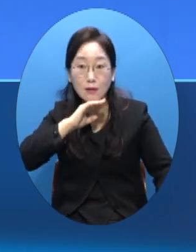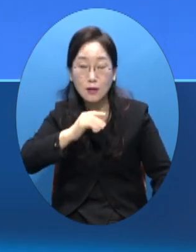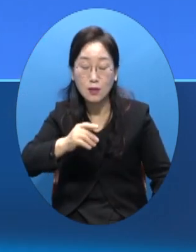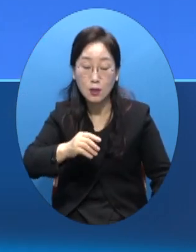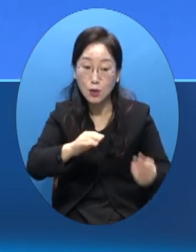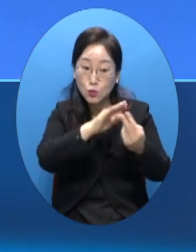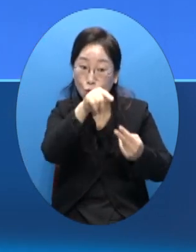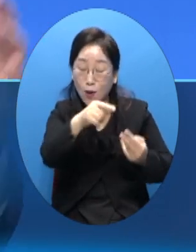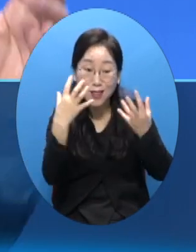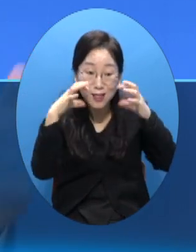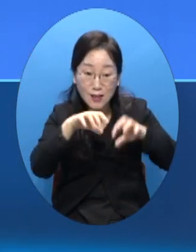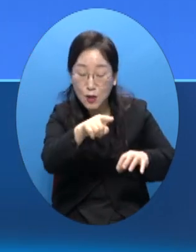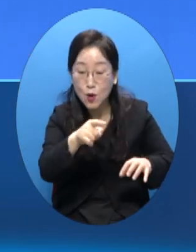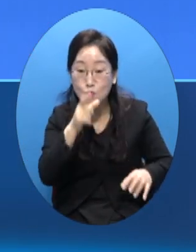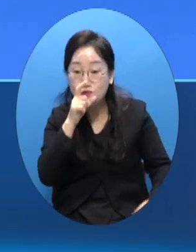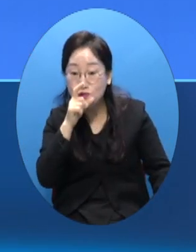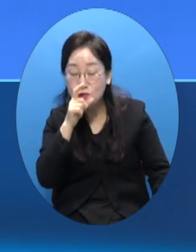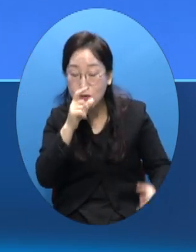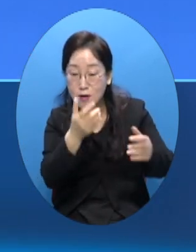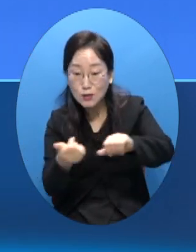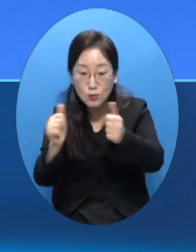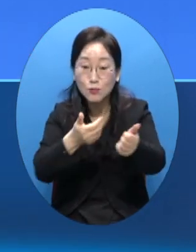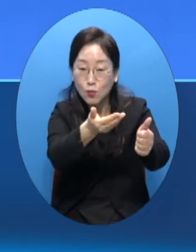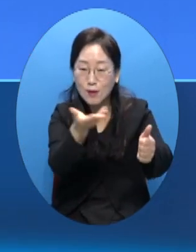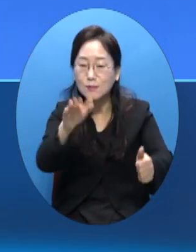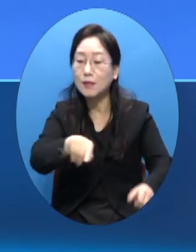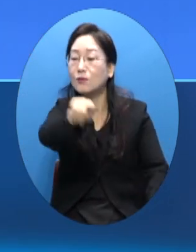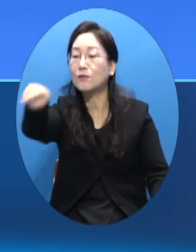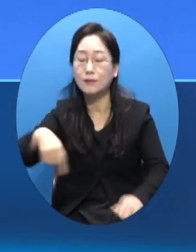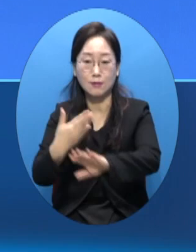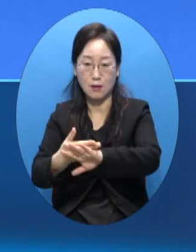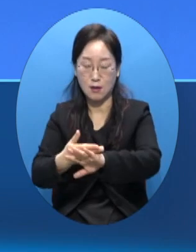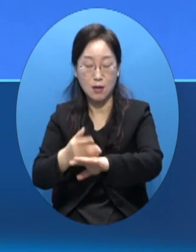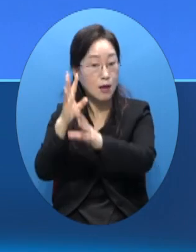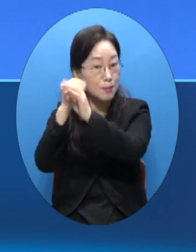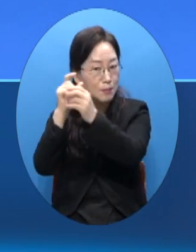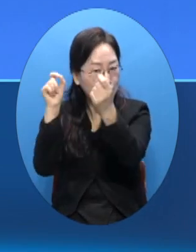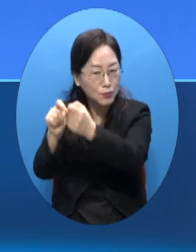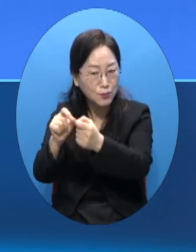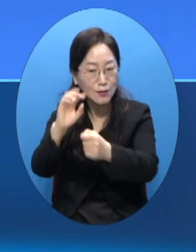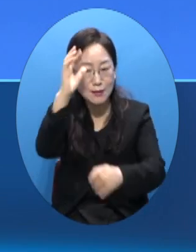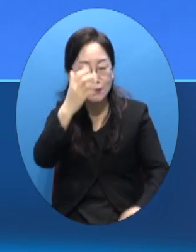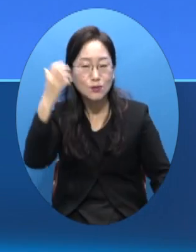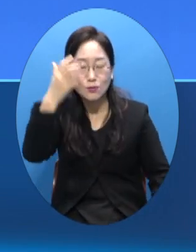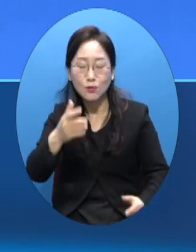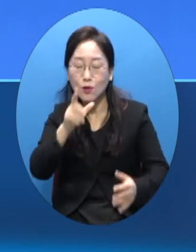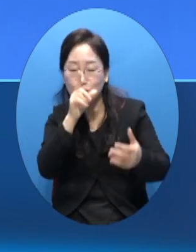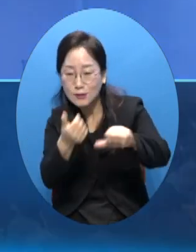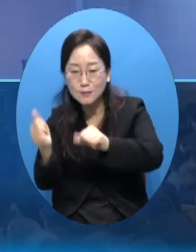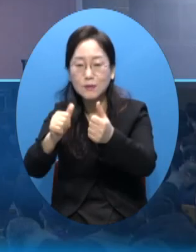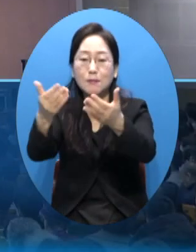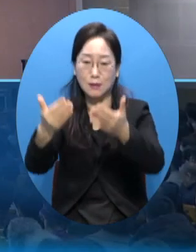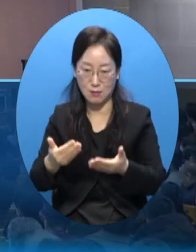베풀거니와 너희는 몇날이 못되어 성령으로 침대를 받으리라 하셨느니라